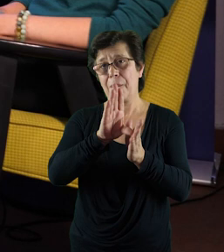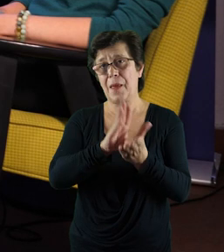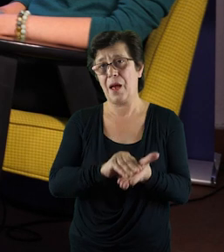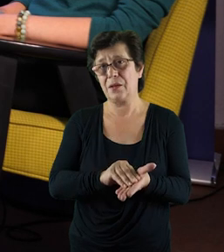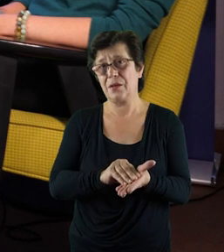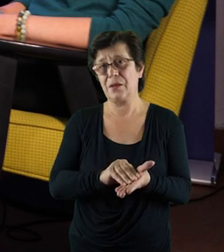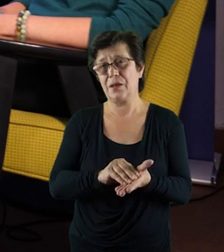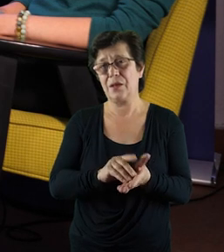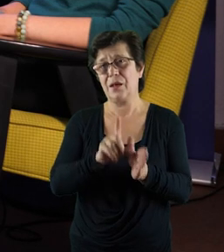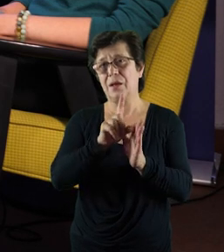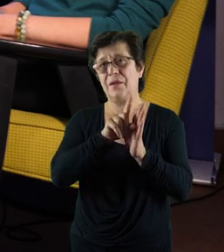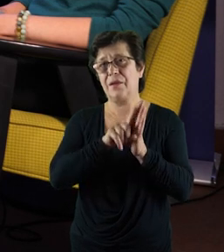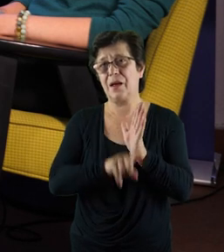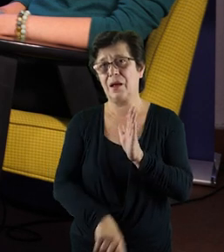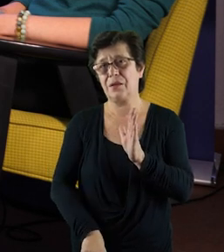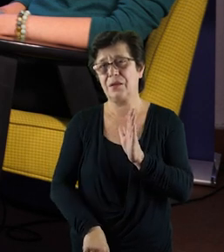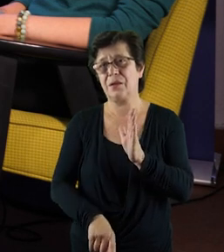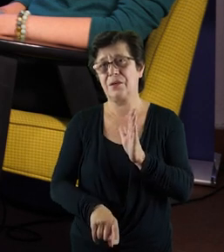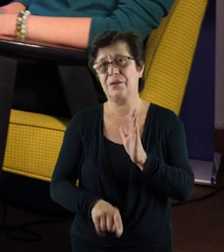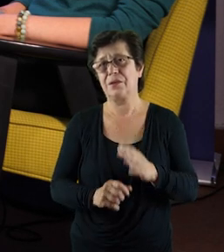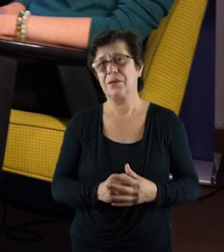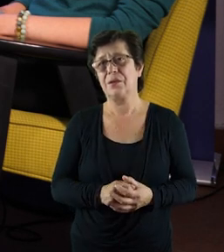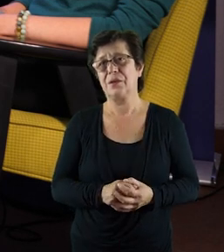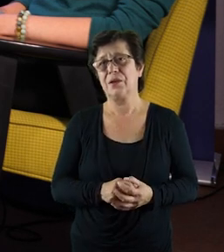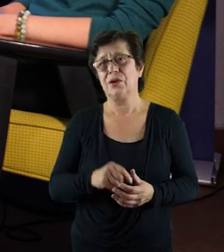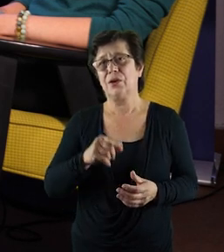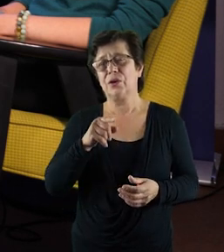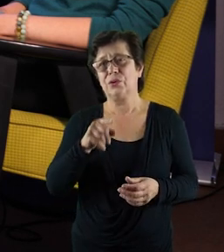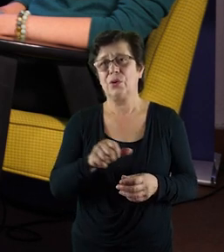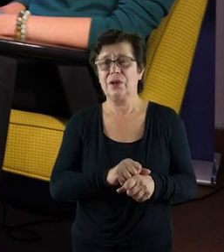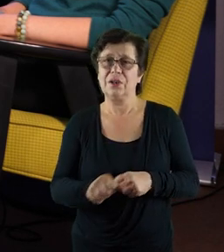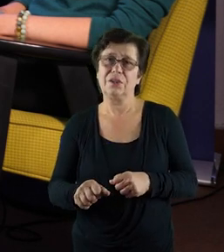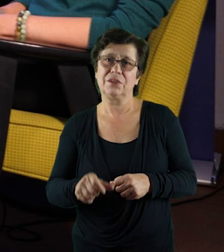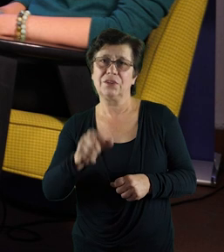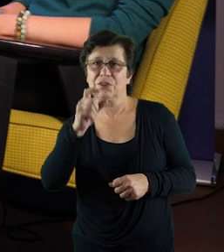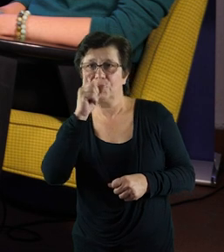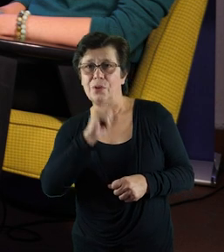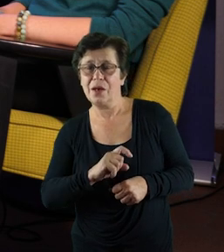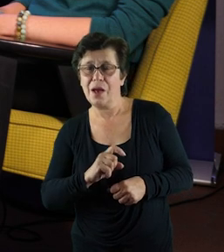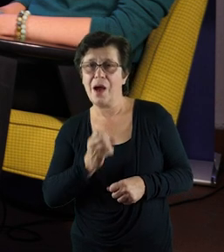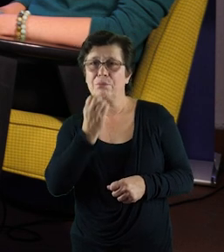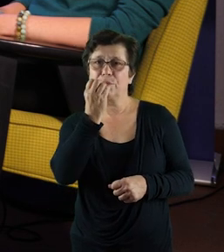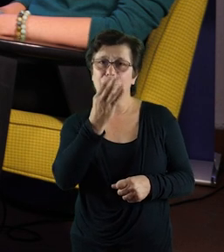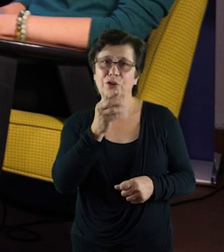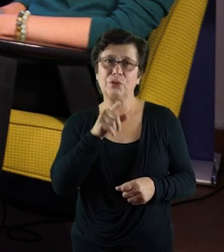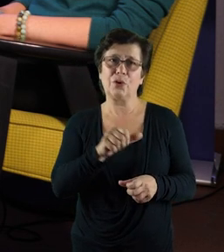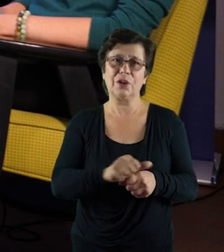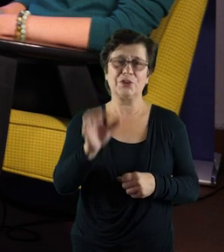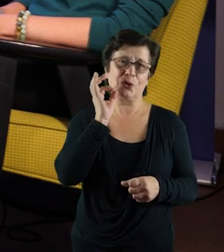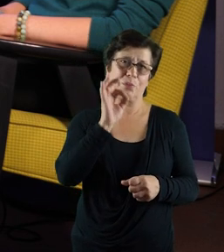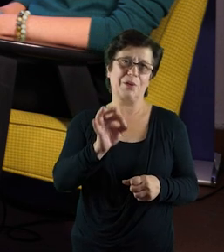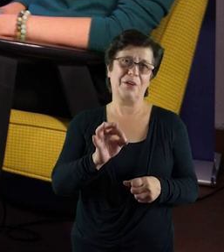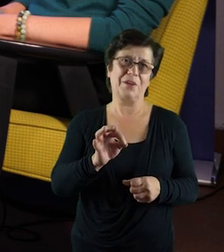Ta taka przewrotka, że piękne to jest złe, a brzydkie to jest dobre. Podobnie zresztą się